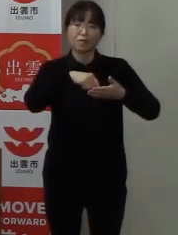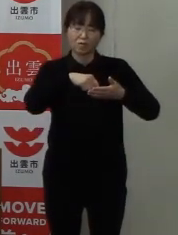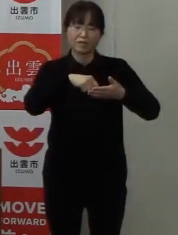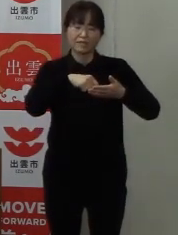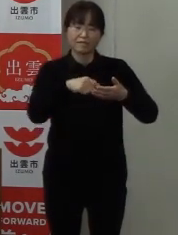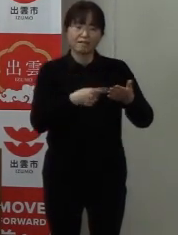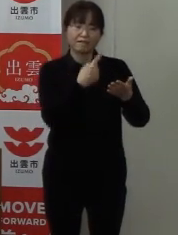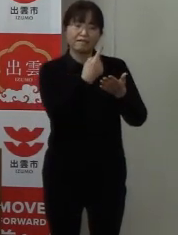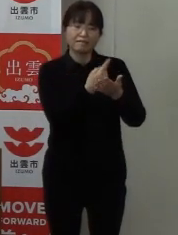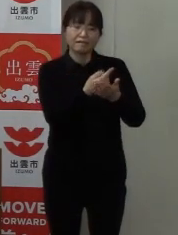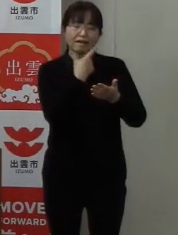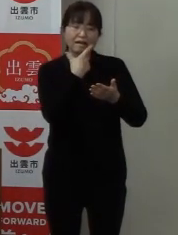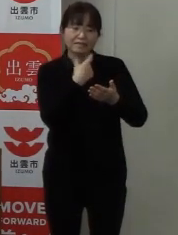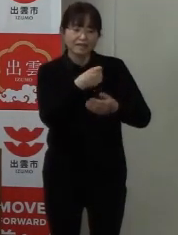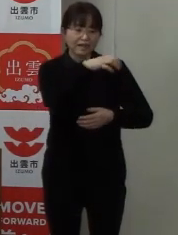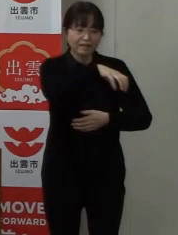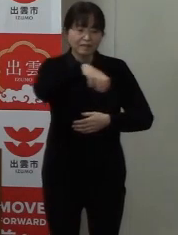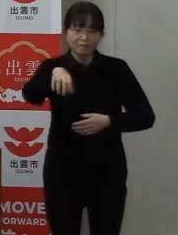行きたいか、